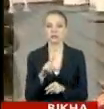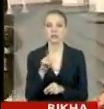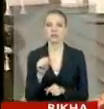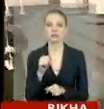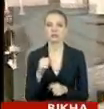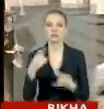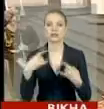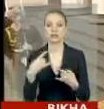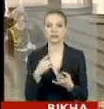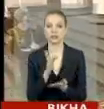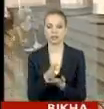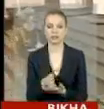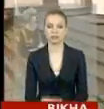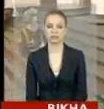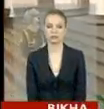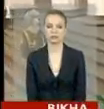за телетрансляцією.